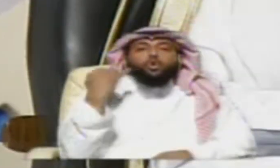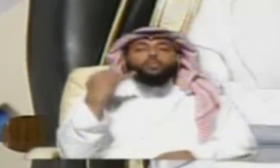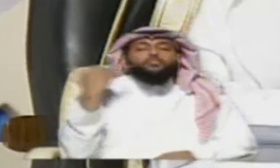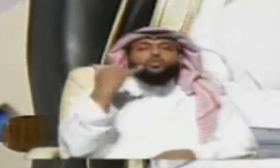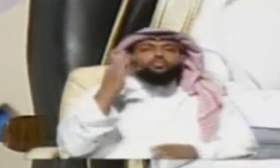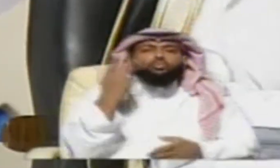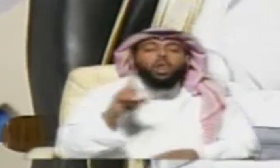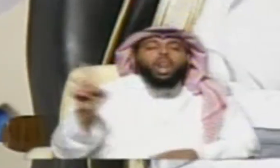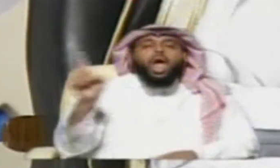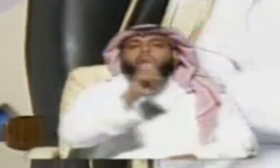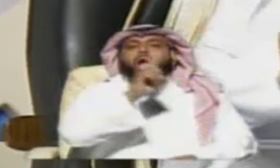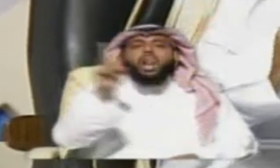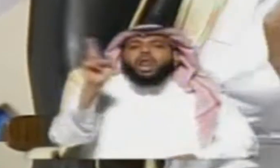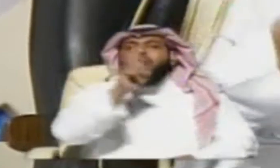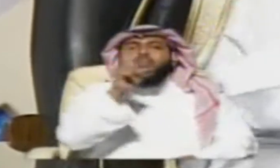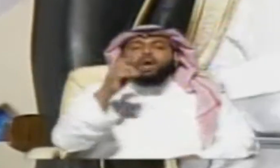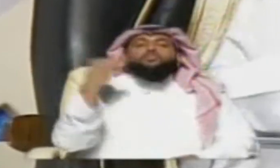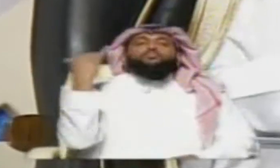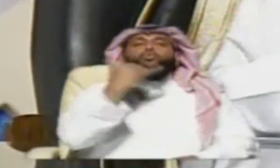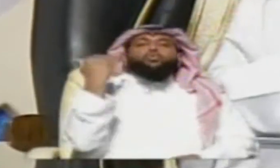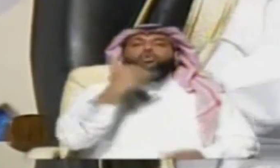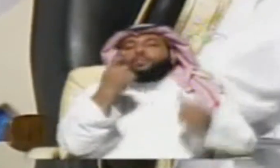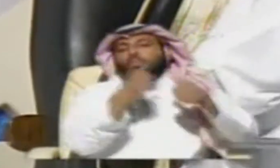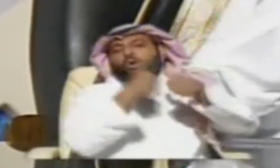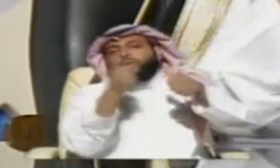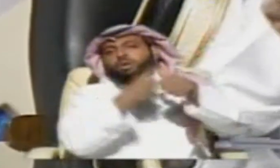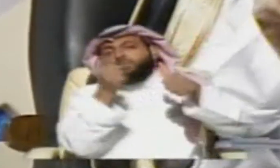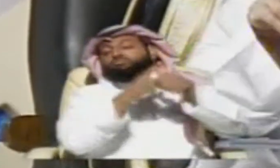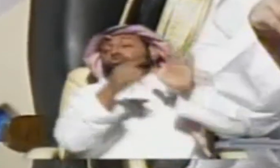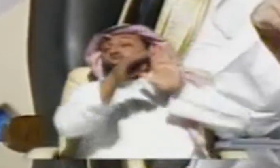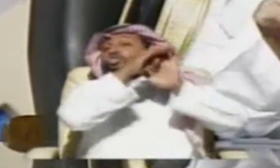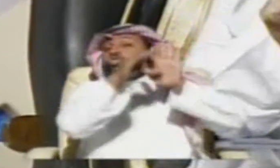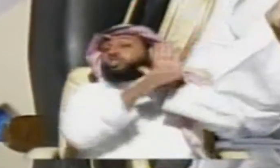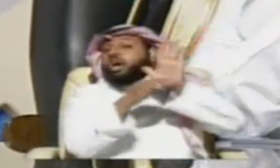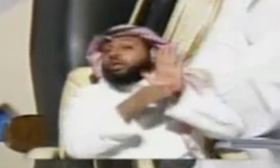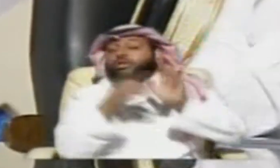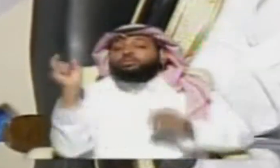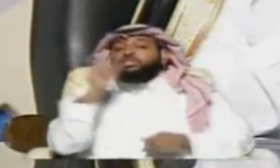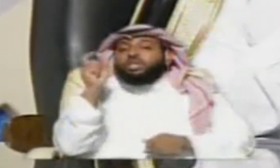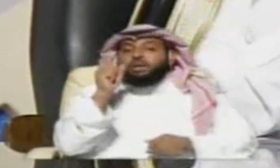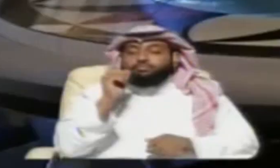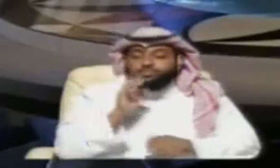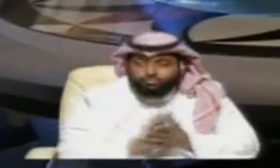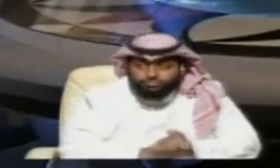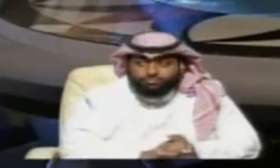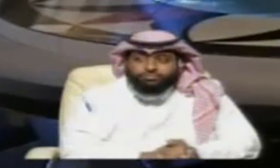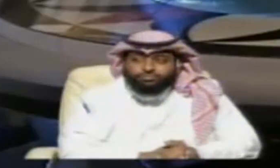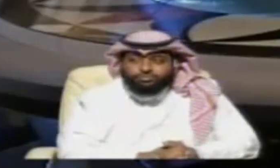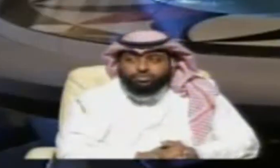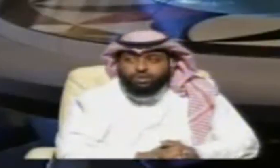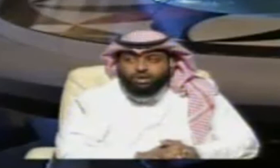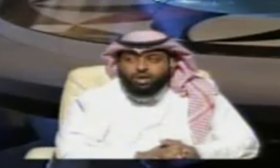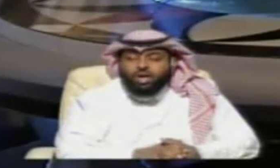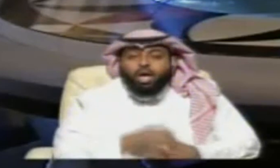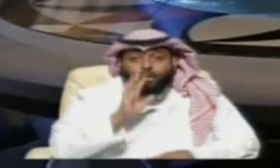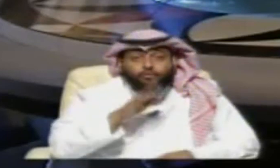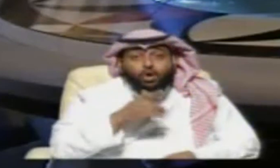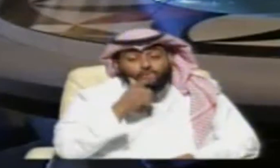ليست الاغتسال هذا إن فعله فهو حسن لوروده في قصة ثمامة بن غفال وغيره، لكن